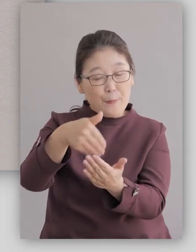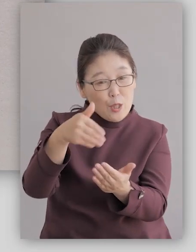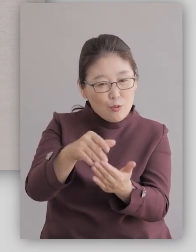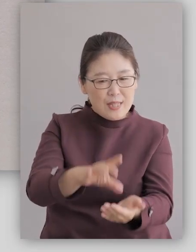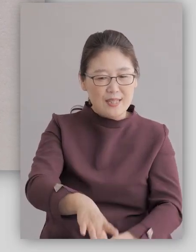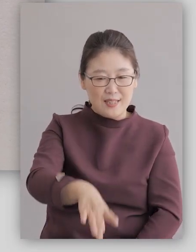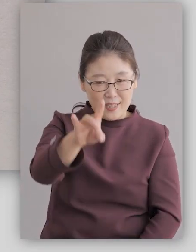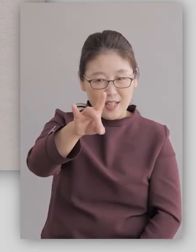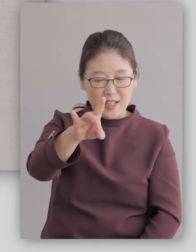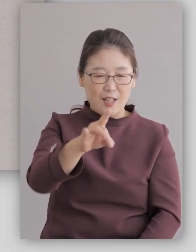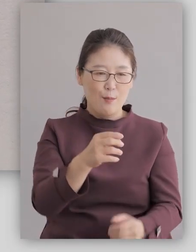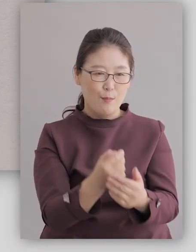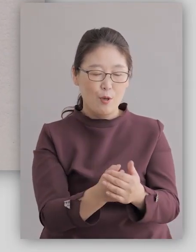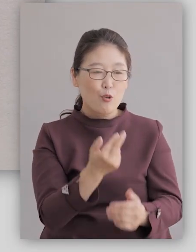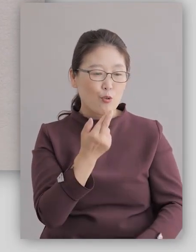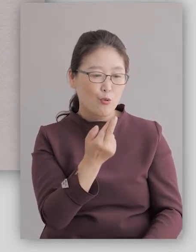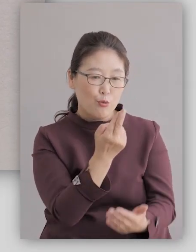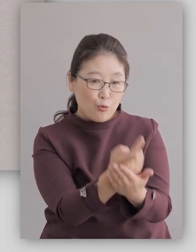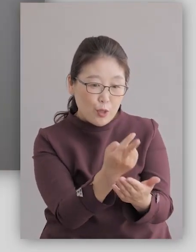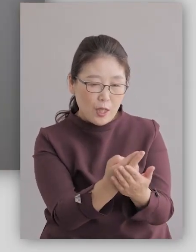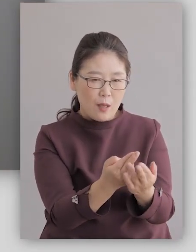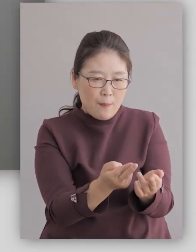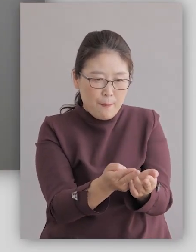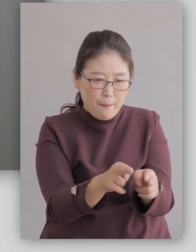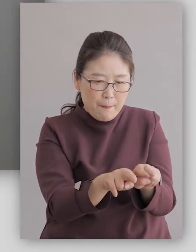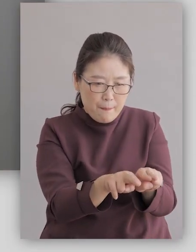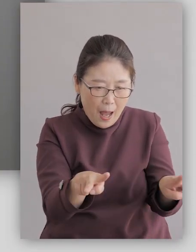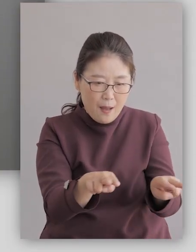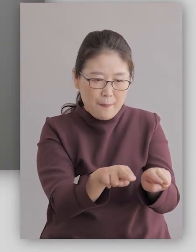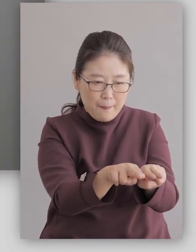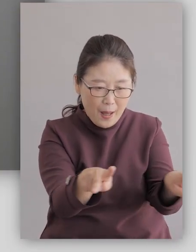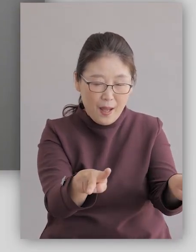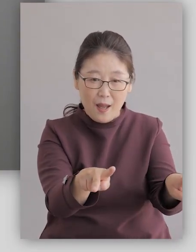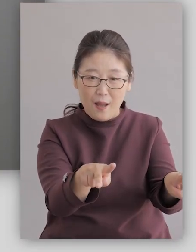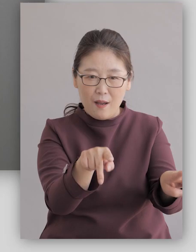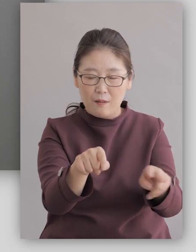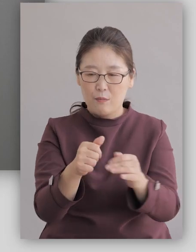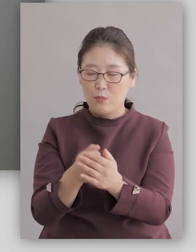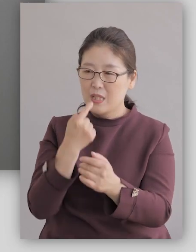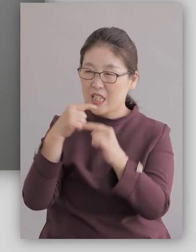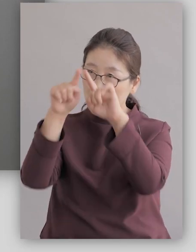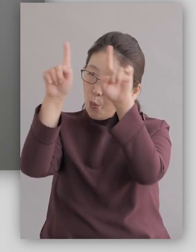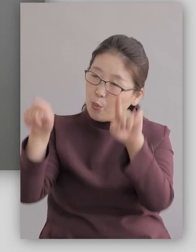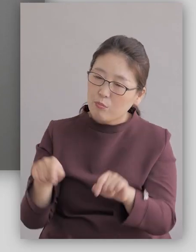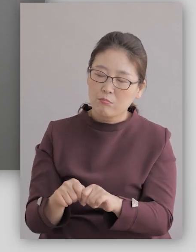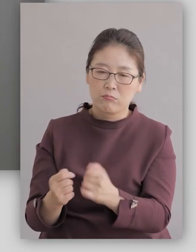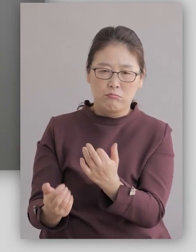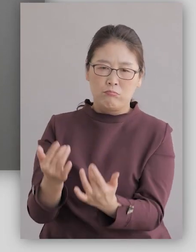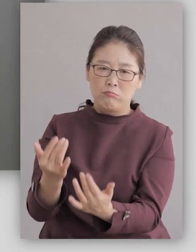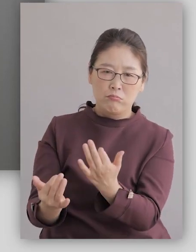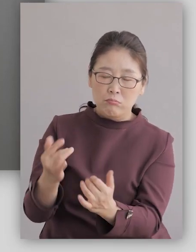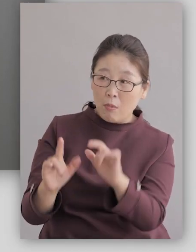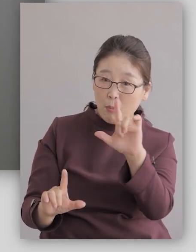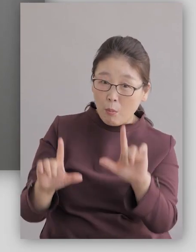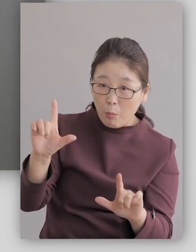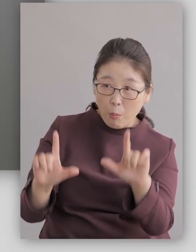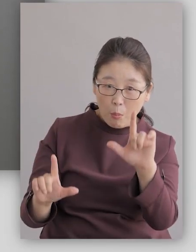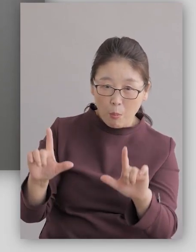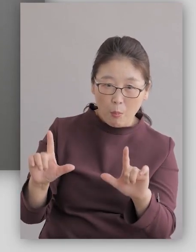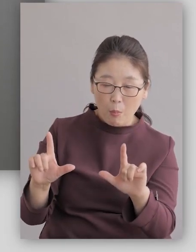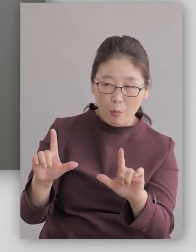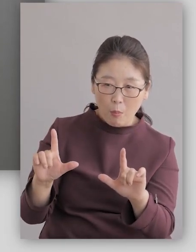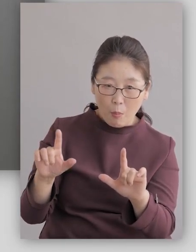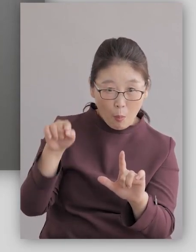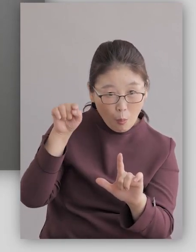있는 유리에 균열이 가는 작품이나 그다음 종이에 이렇게 태양의 모습들을 상상할 수 있는